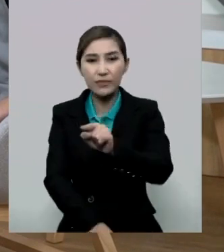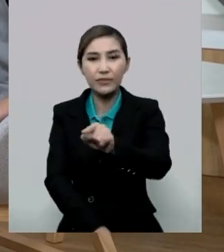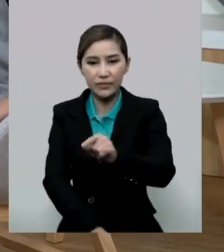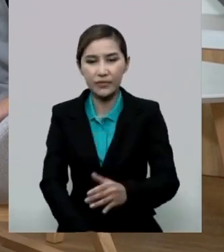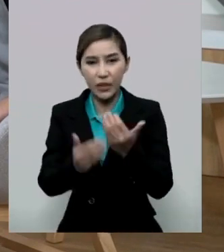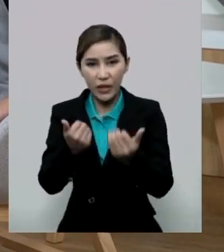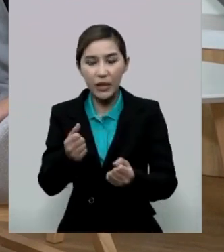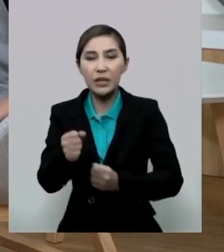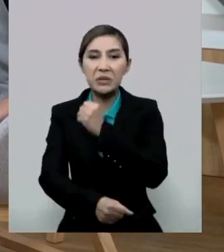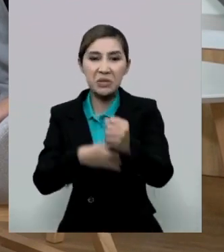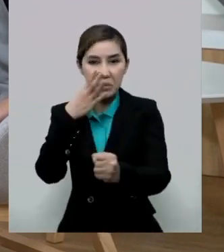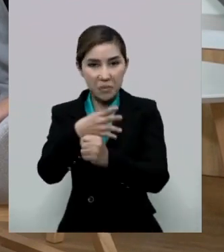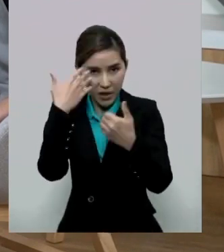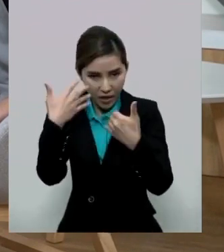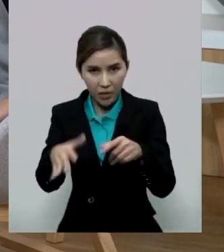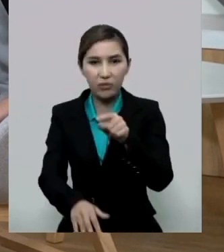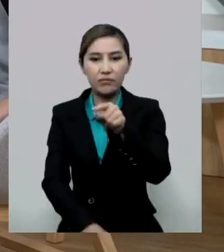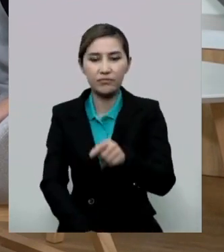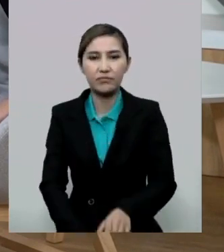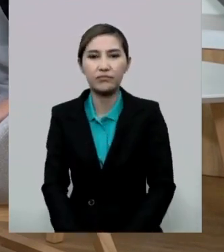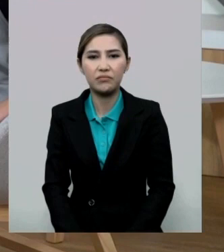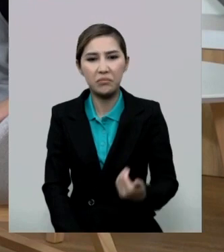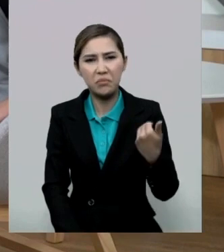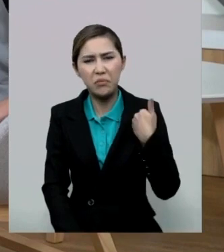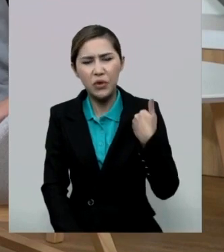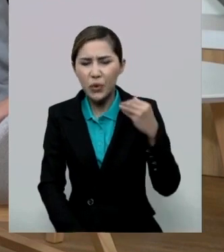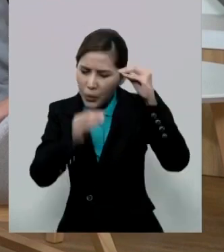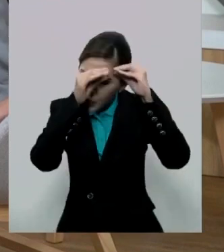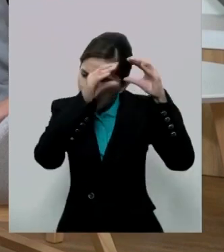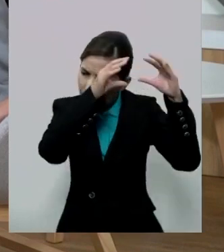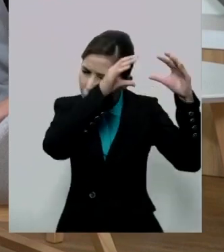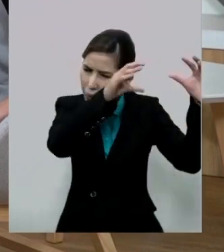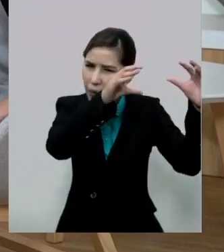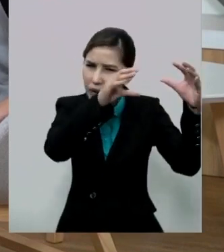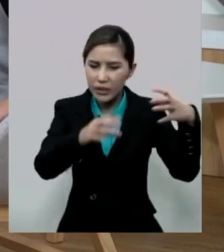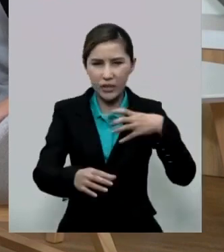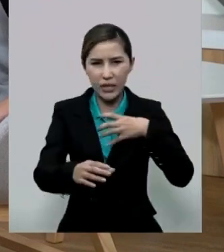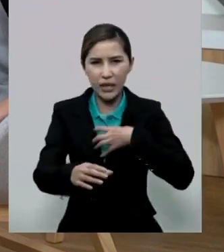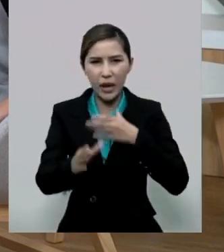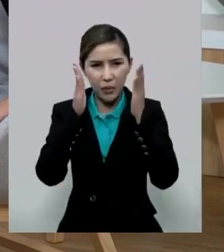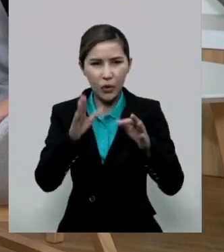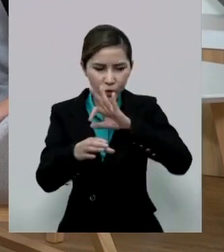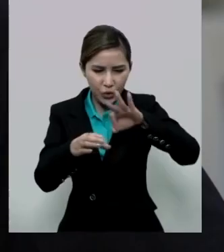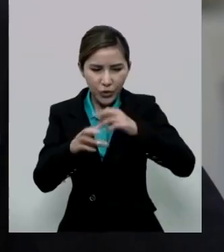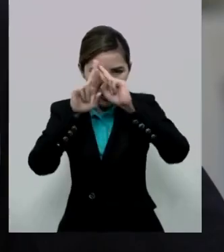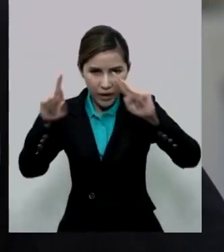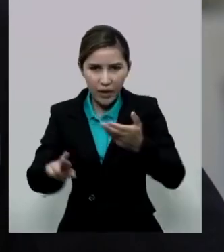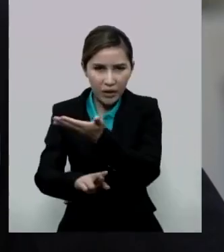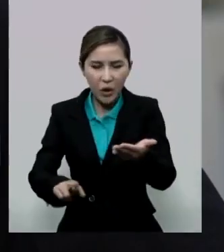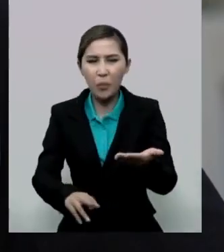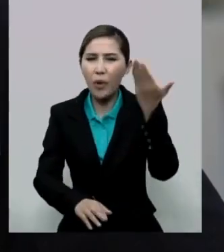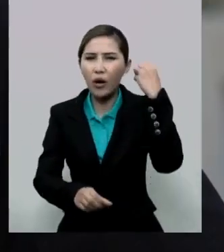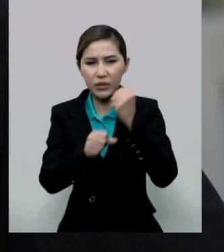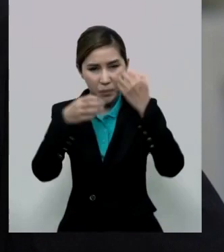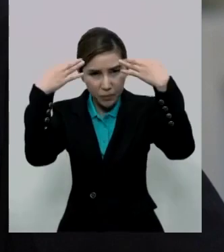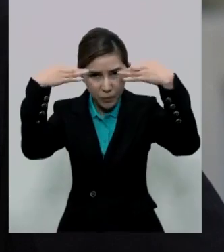านหรือยังคะ ตอนนี้เข้าปีที่4แล้วครับ แล้วมีแรงบันดาลใจอะไรทำไมเราถึงได้มาเป็นบาริสต้าที่นี่อะคะ ตอนแรกครับท